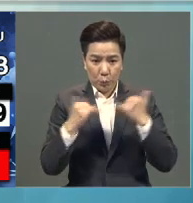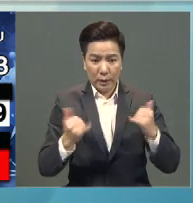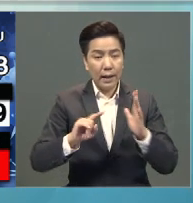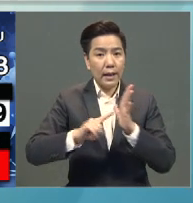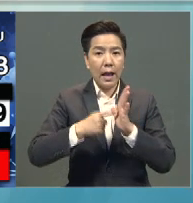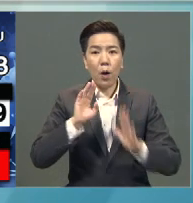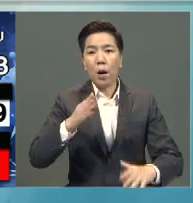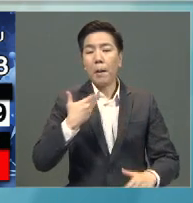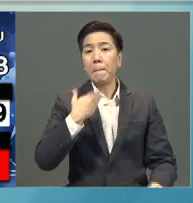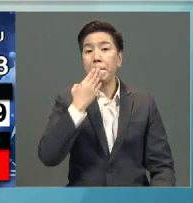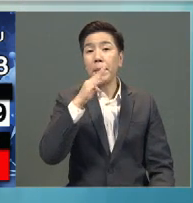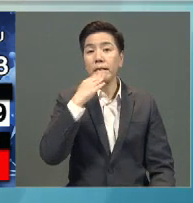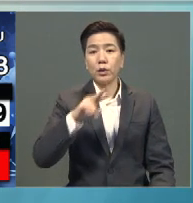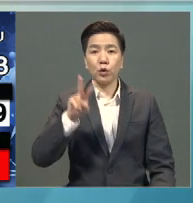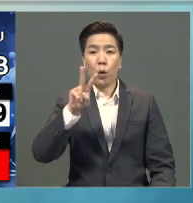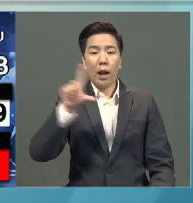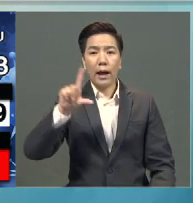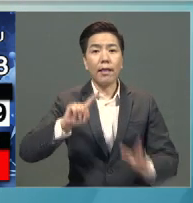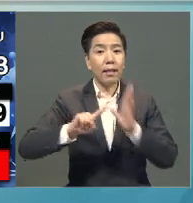ล้านแล้ววันนี้ร้านวันแรกบราซิล 2